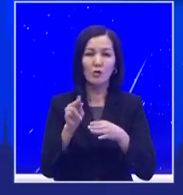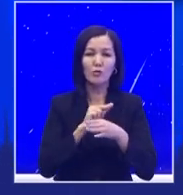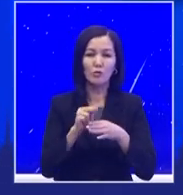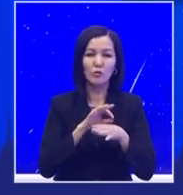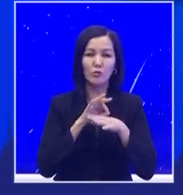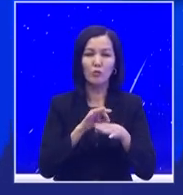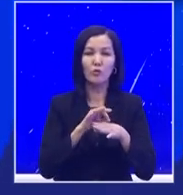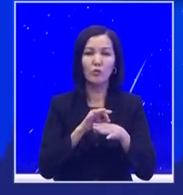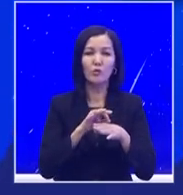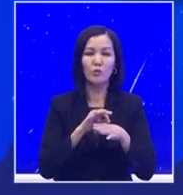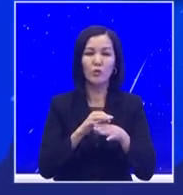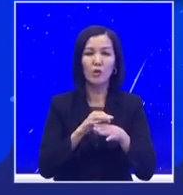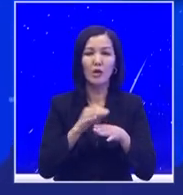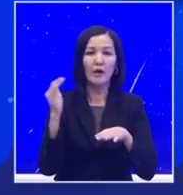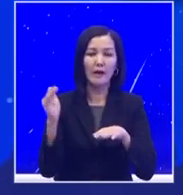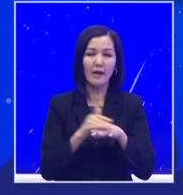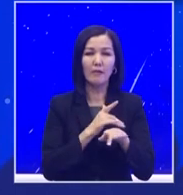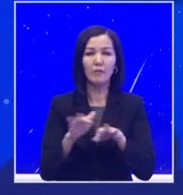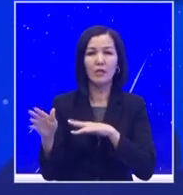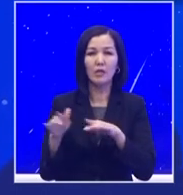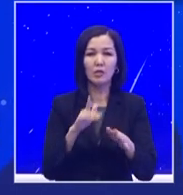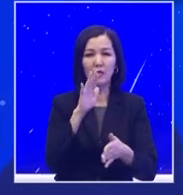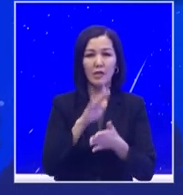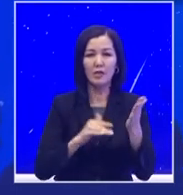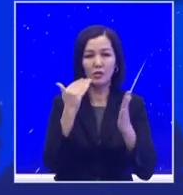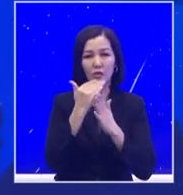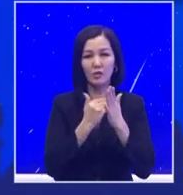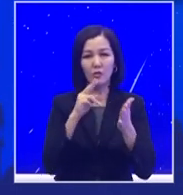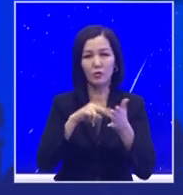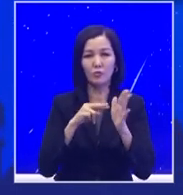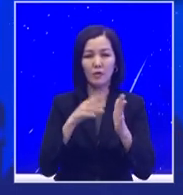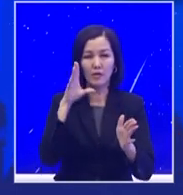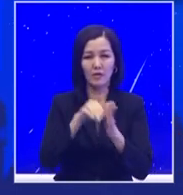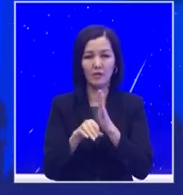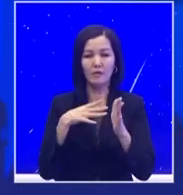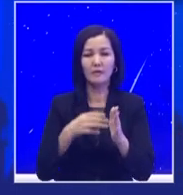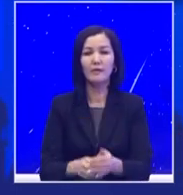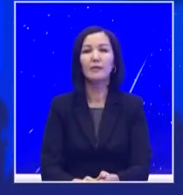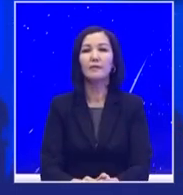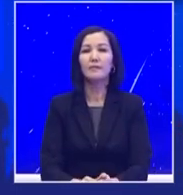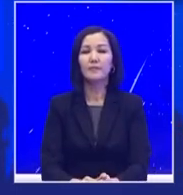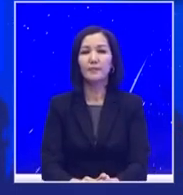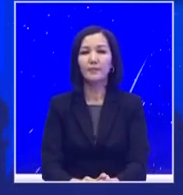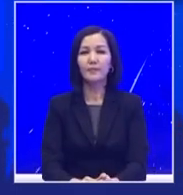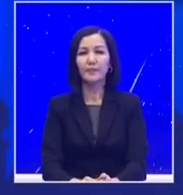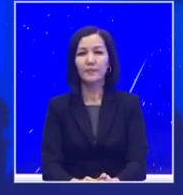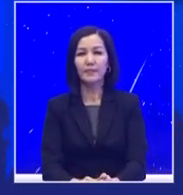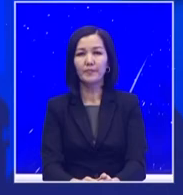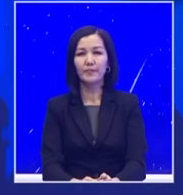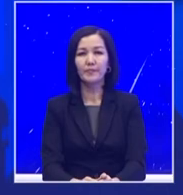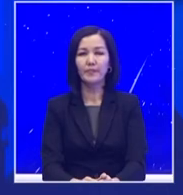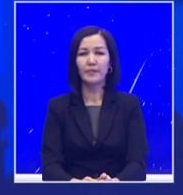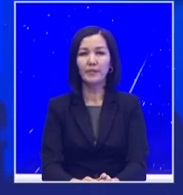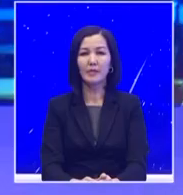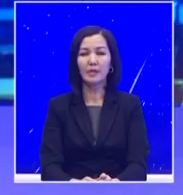өткізу сынды сауапты да салауатты істерді күн тәртібіне енгізді. Әмина Құдайберген, Ғабит Қабдырахман, Жетісу арнасы.